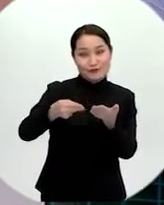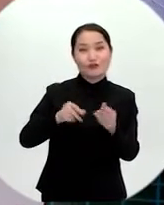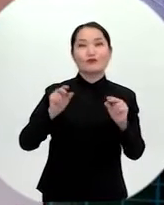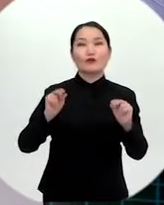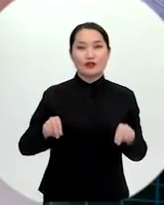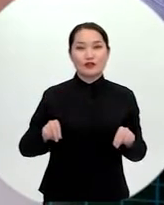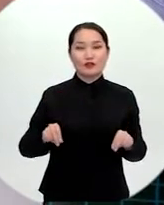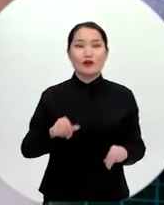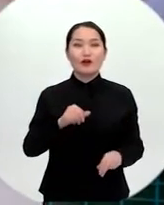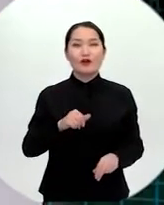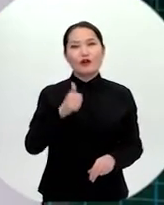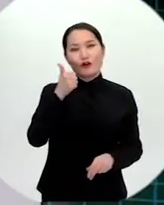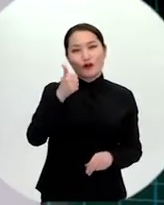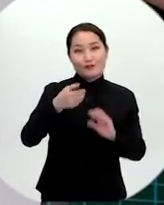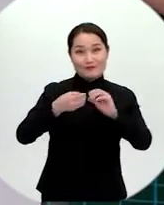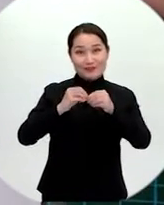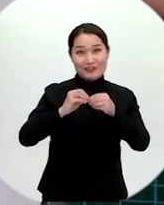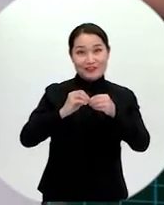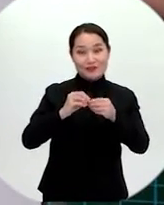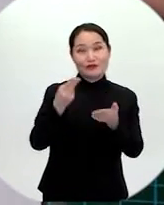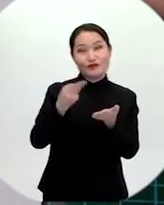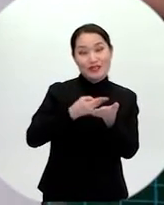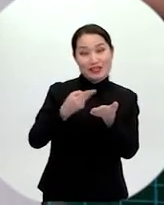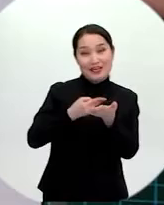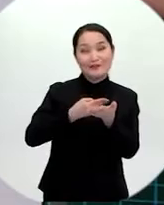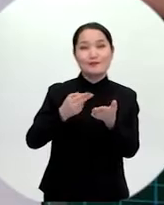우스티그로 마시고요. 오랑 가르쳤다.